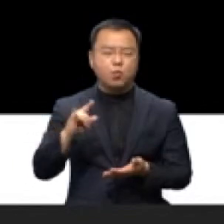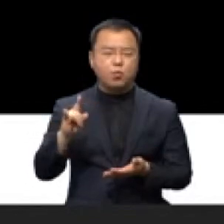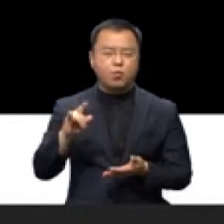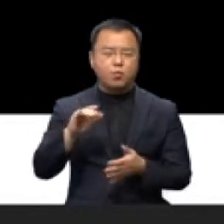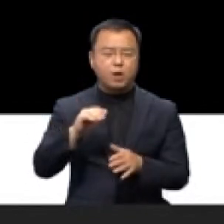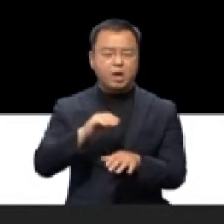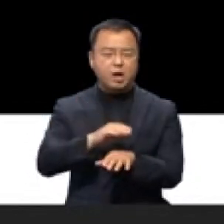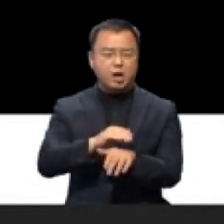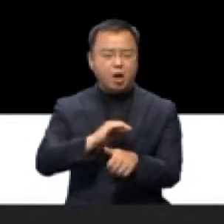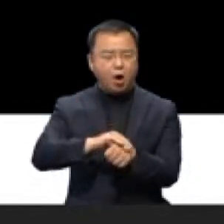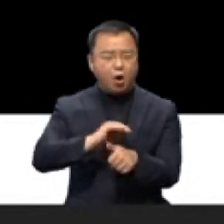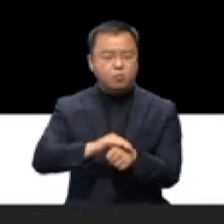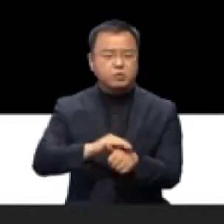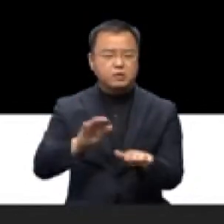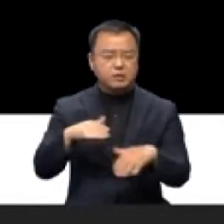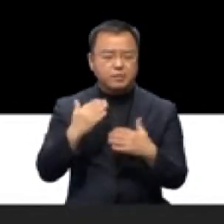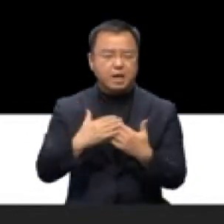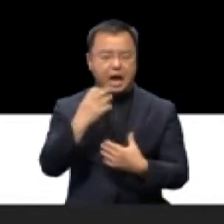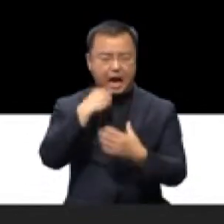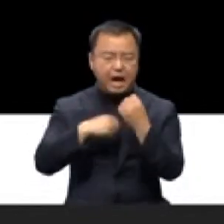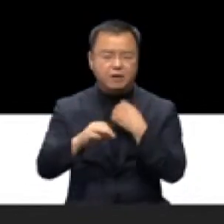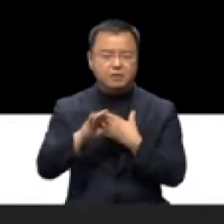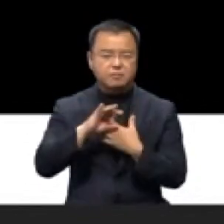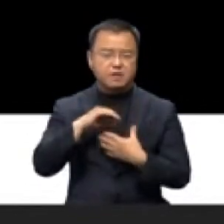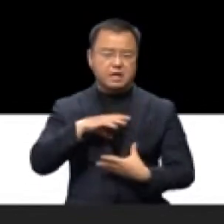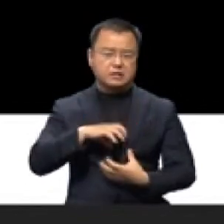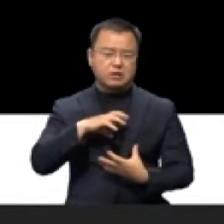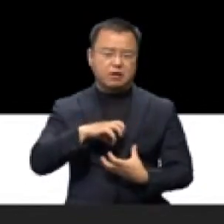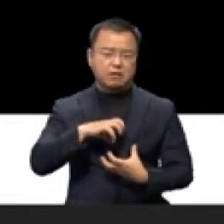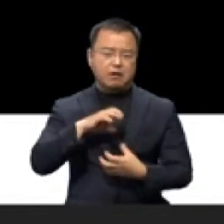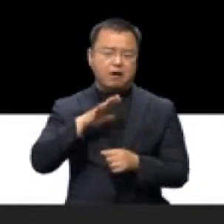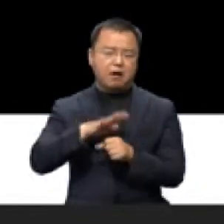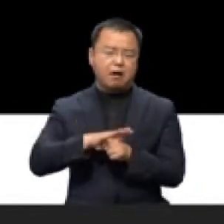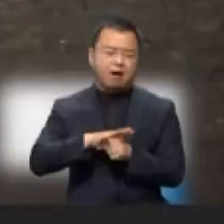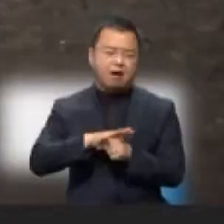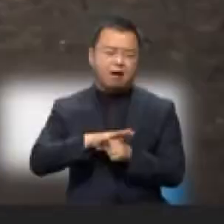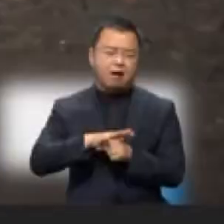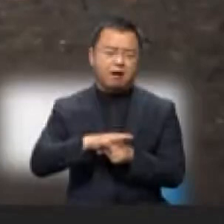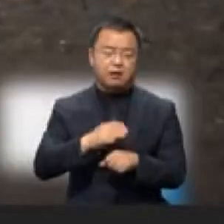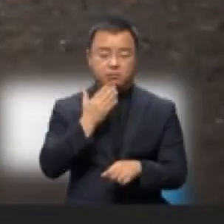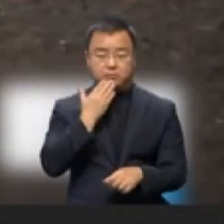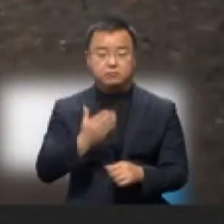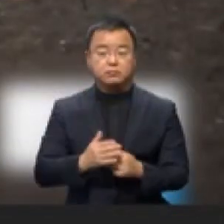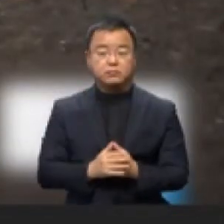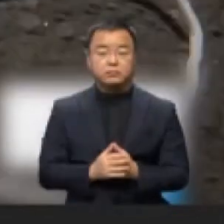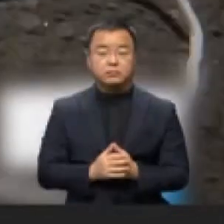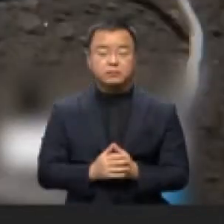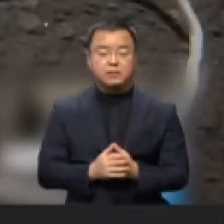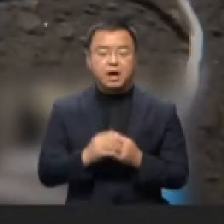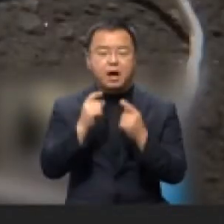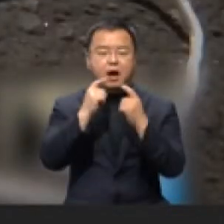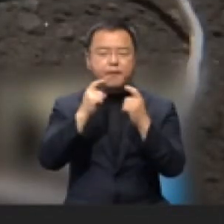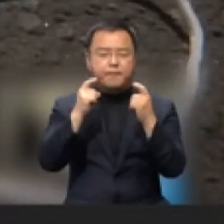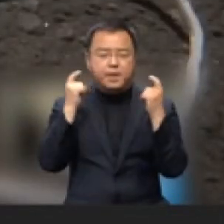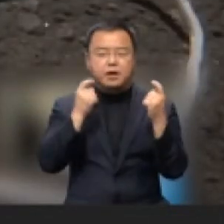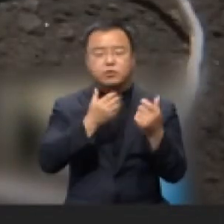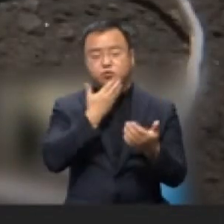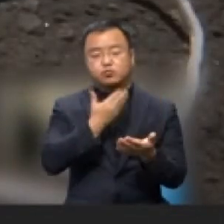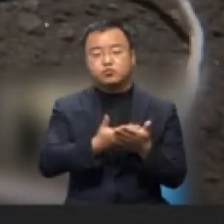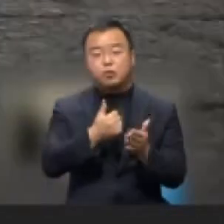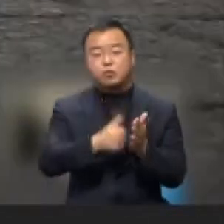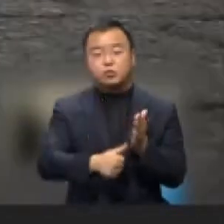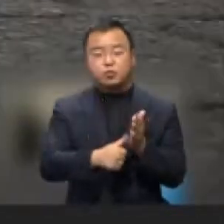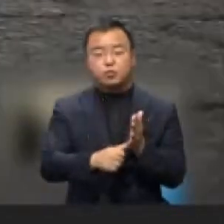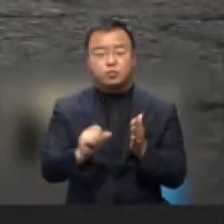porpoises, swallow this. It's going to block up their digestive tract. 마스크의 주요 소재는